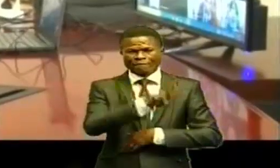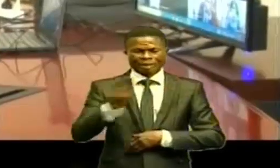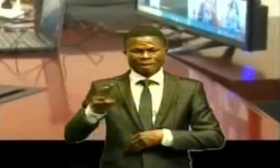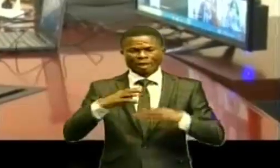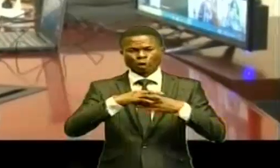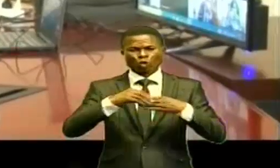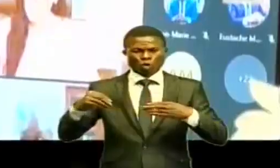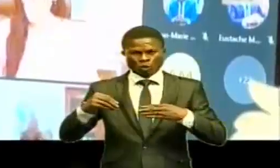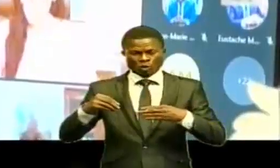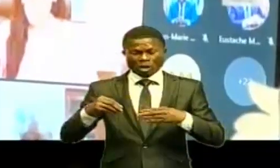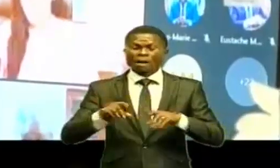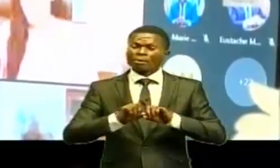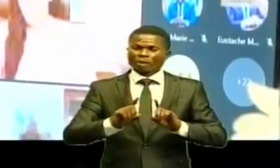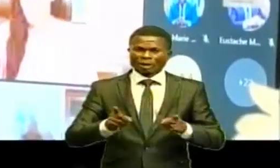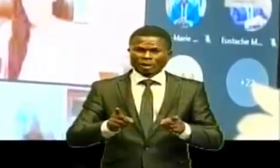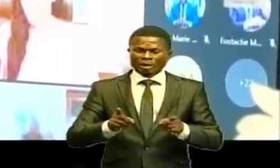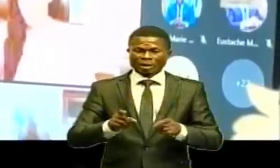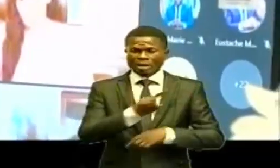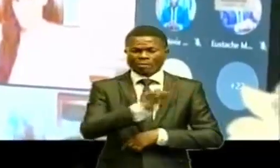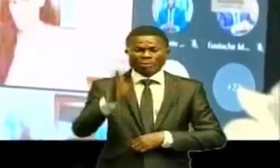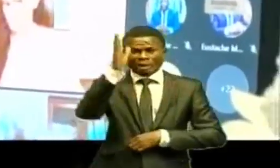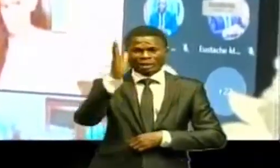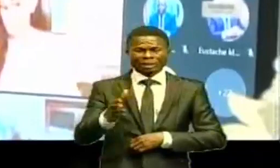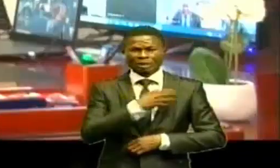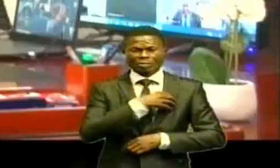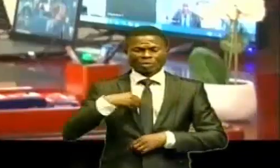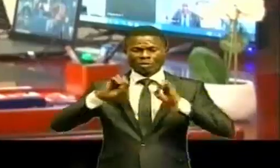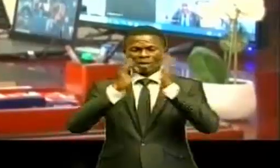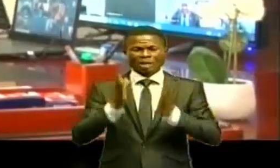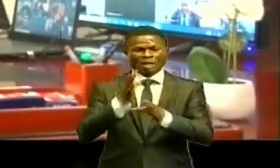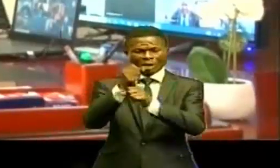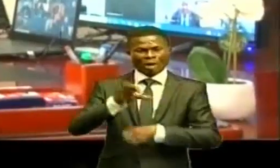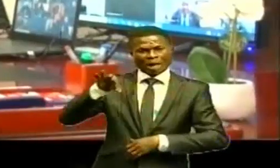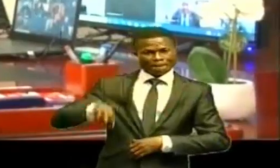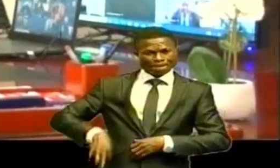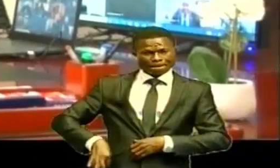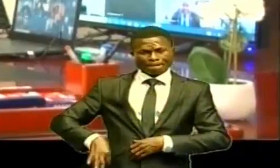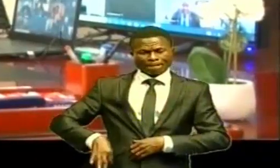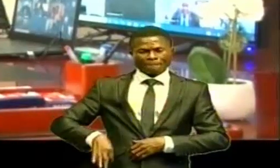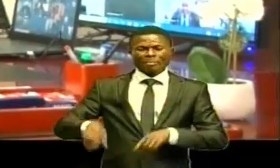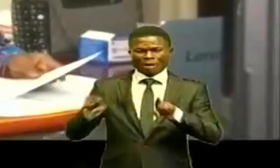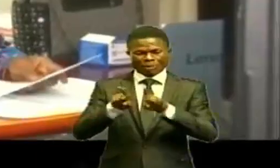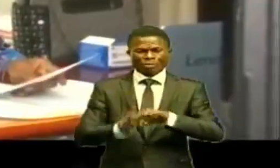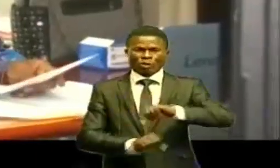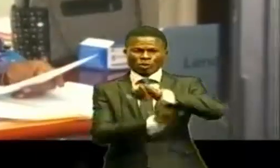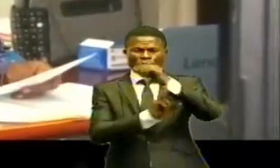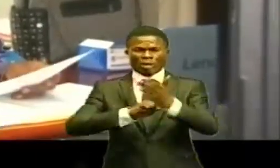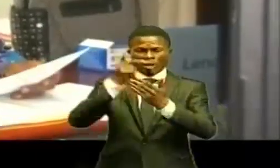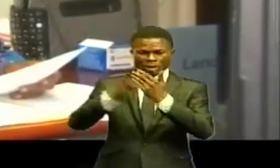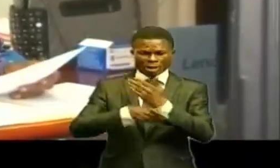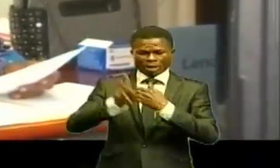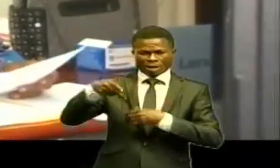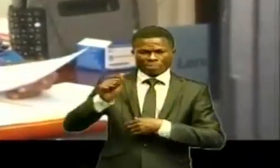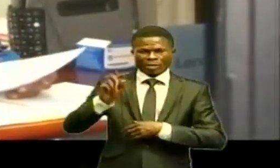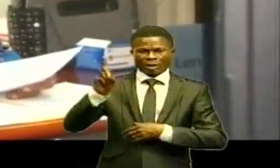$. Par ailleurs, près de 1 500 femmes entrepreneurs bénéficieront sous peu du même accompagnement du programme